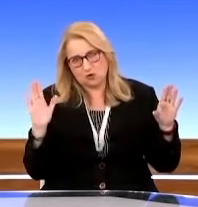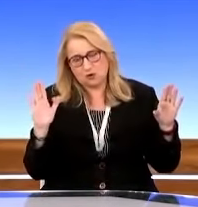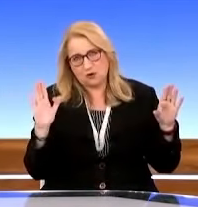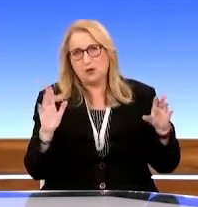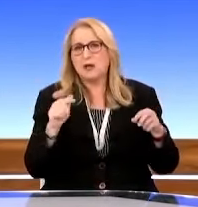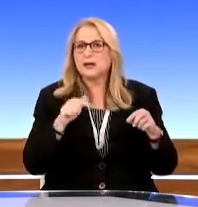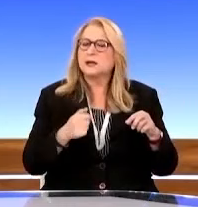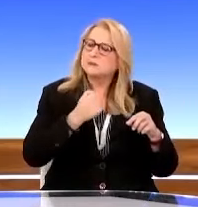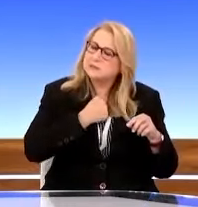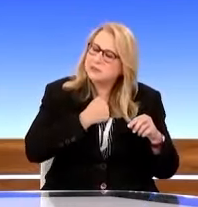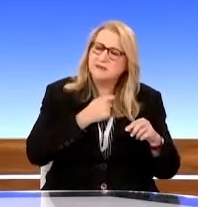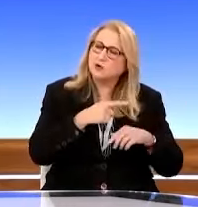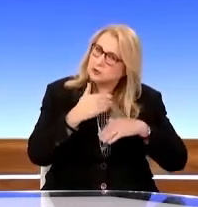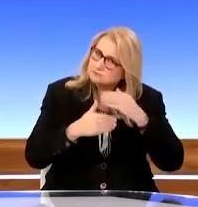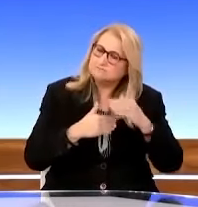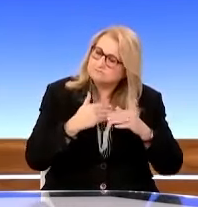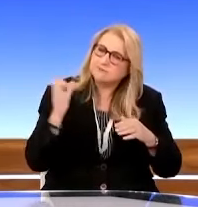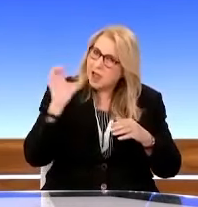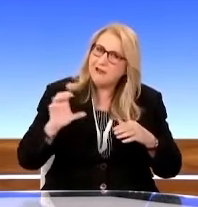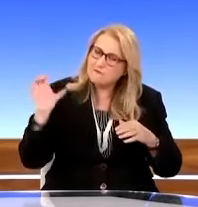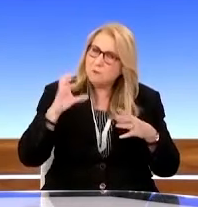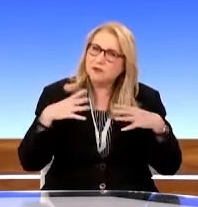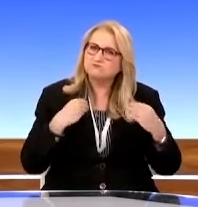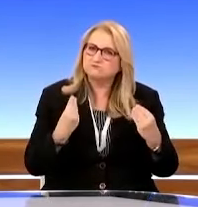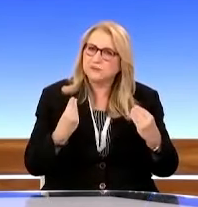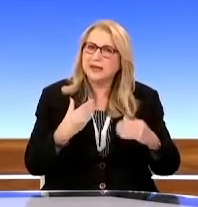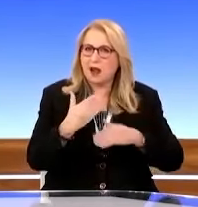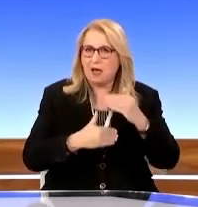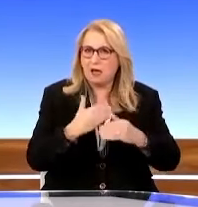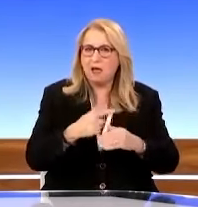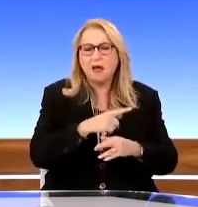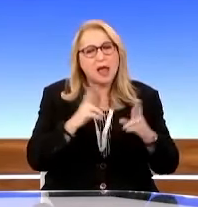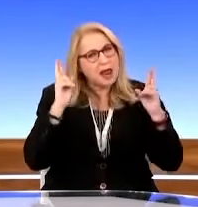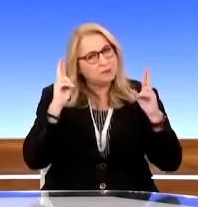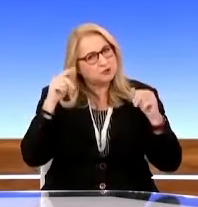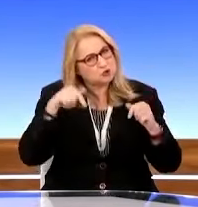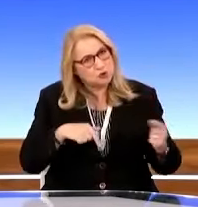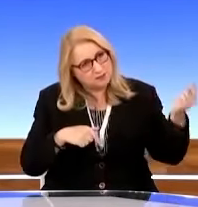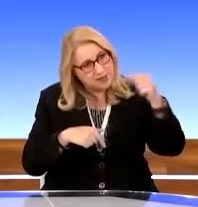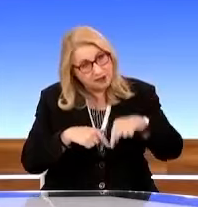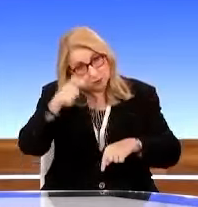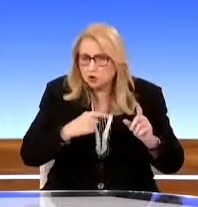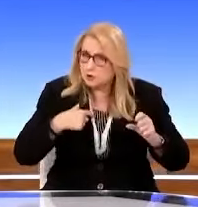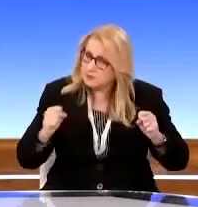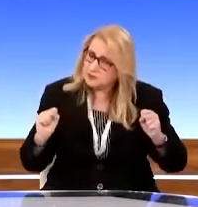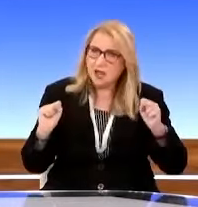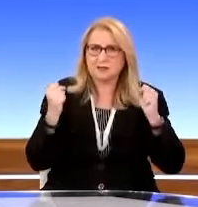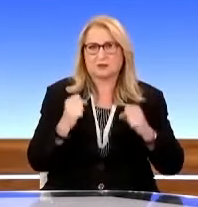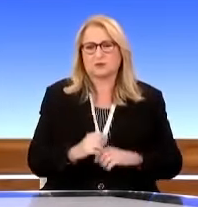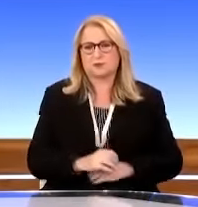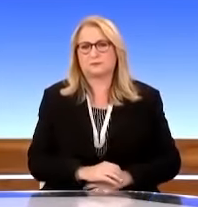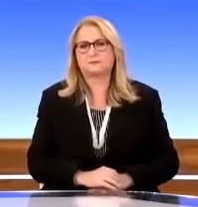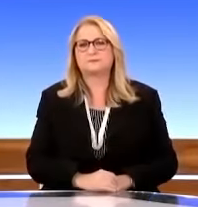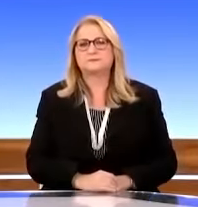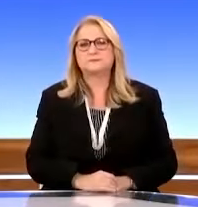καλή απόκριση. Και θεωρούμε ότι θα αναβιώσουμε αυτή τη συμφωνία και από την άλλη πλευρά. Έχω πει